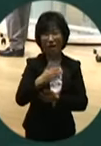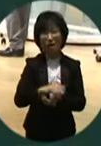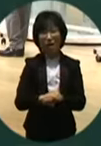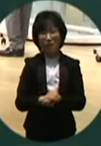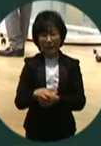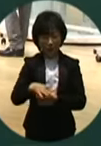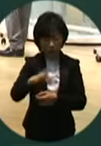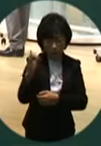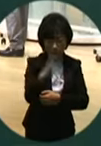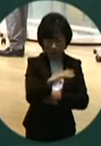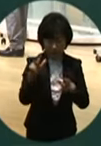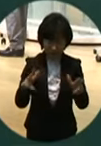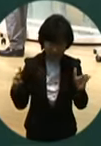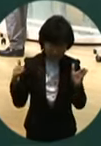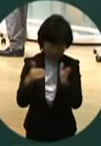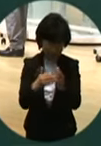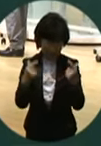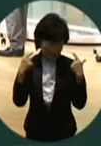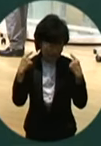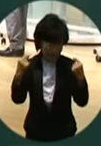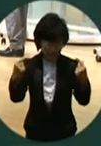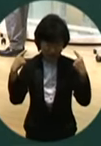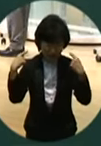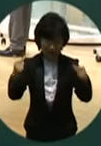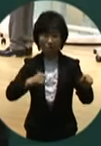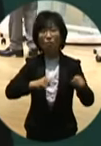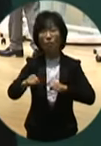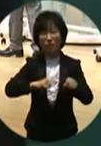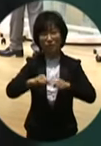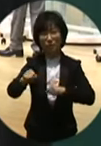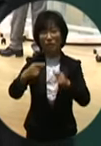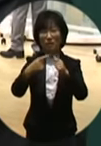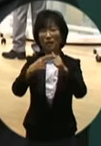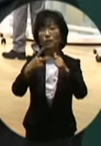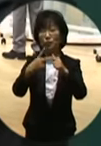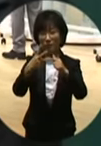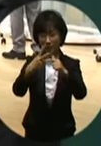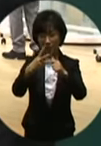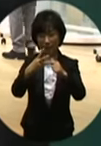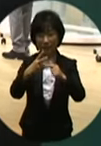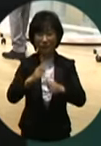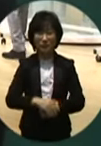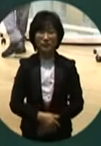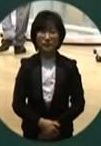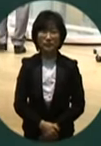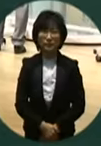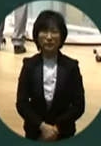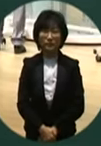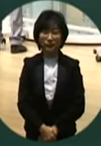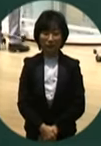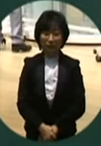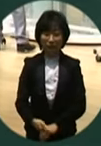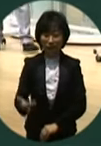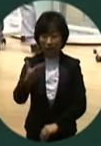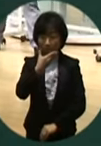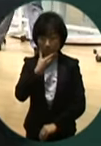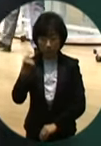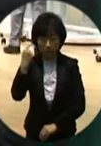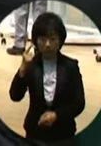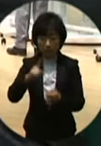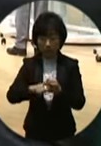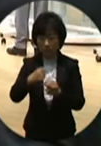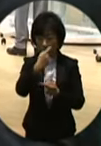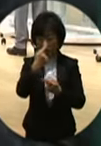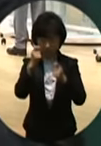지금까지 계속되고 있는 운동이라. And this is a movement that has started from the beginning until now. 예, 복음의 눈을 뜨고 나니까요.